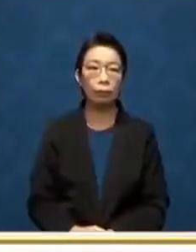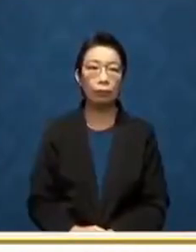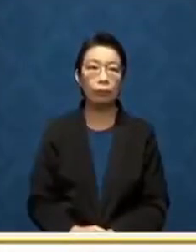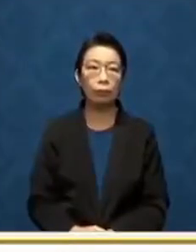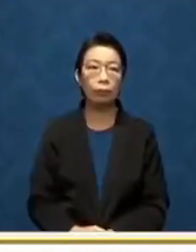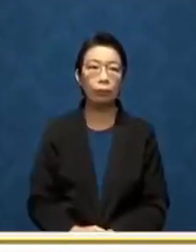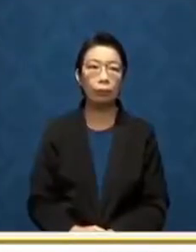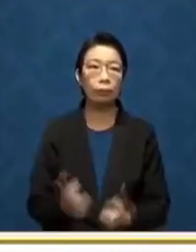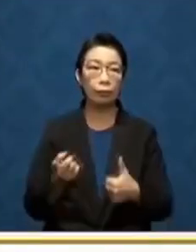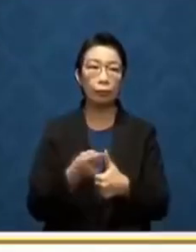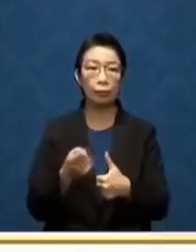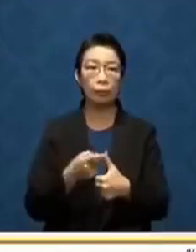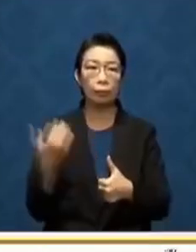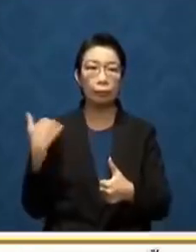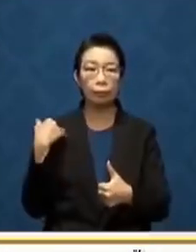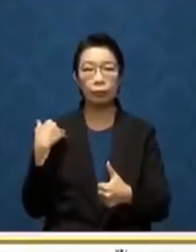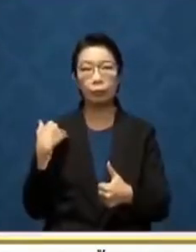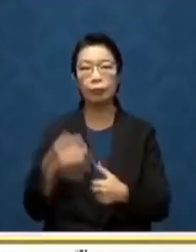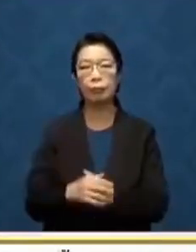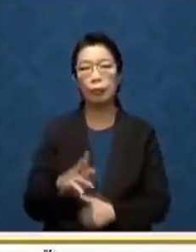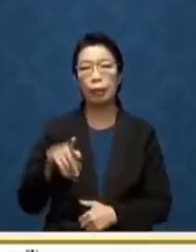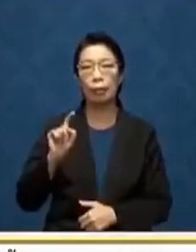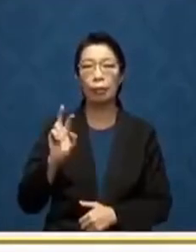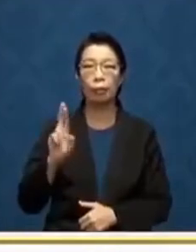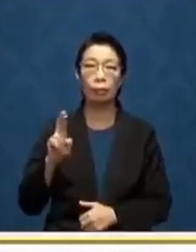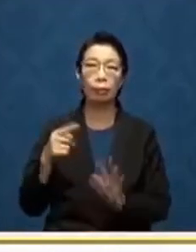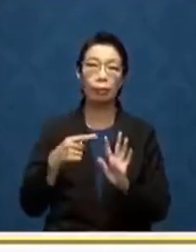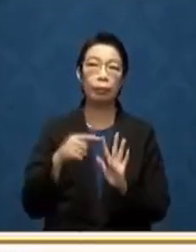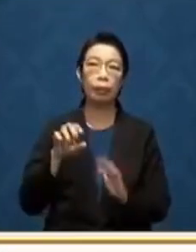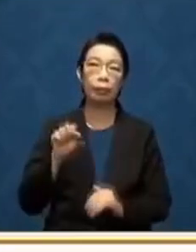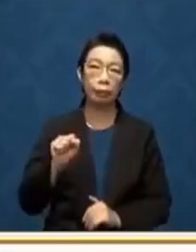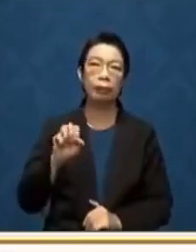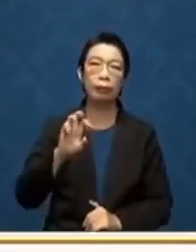ท่านที่หนึ่งนะครับท่านประสิทธิ์ปฐมพดุงศักดิ์ครับ